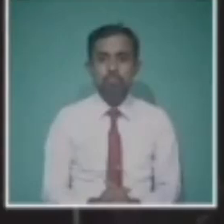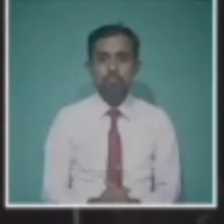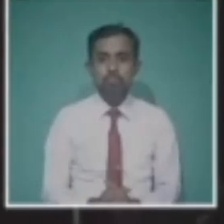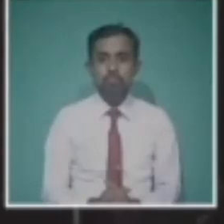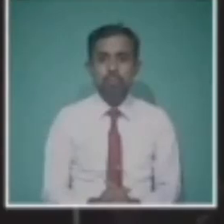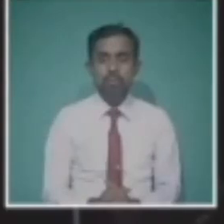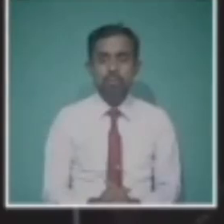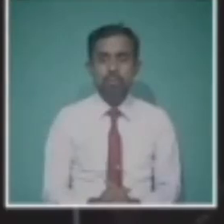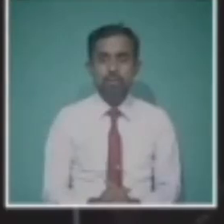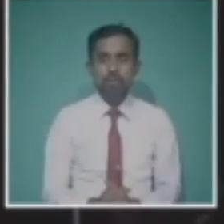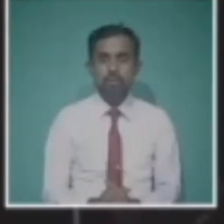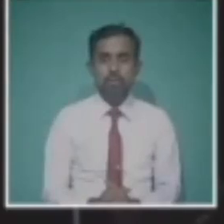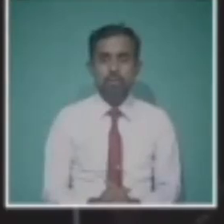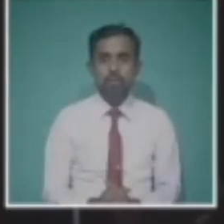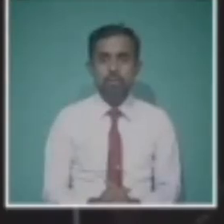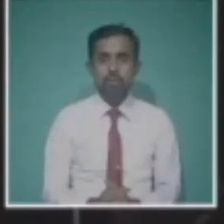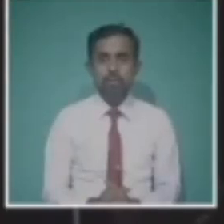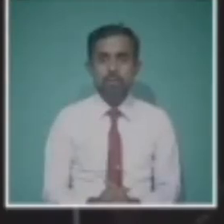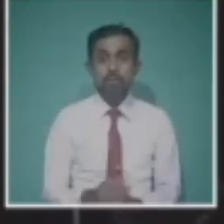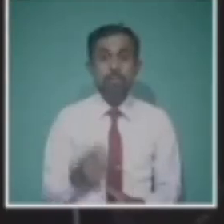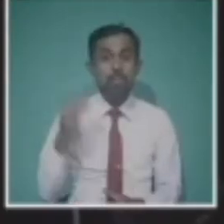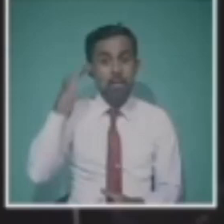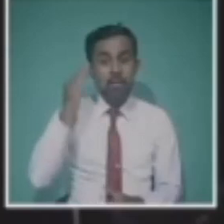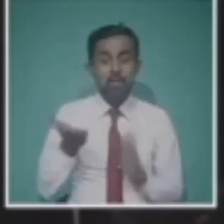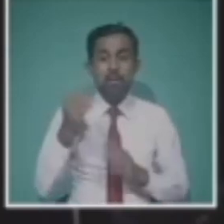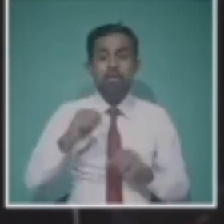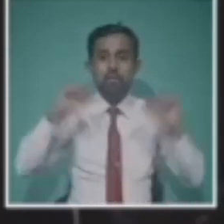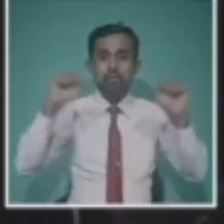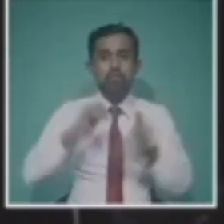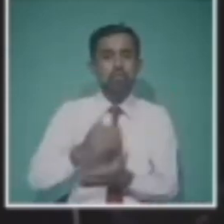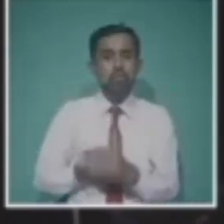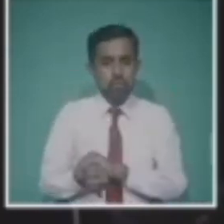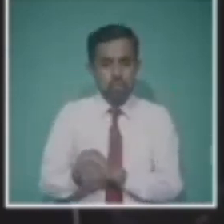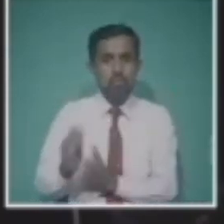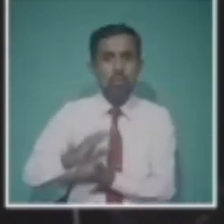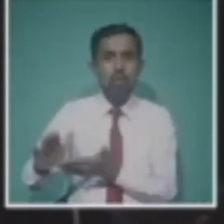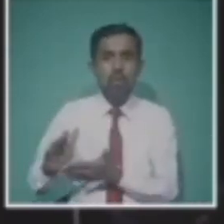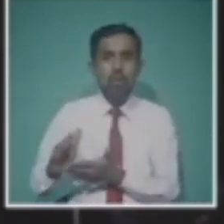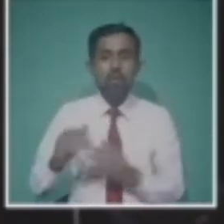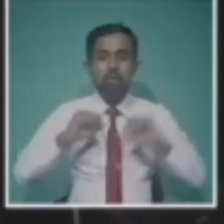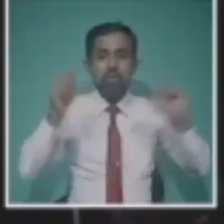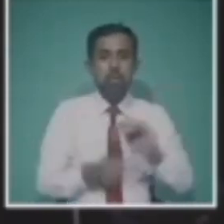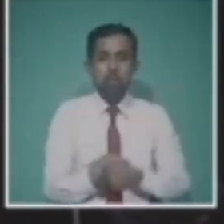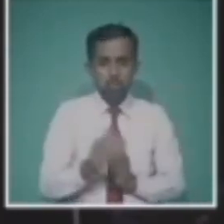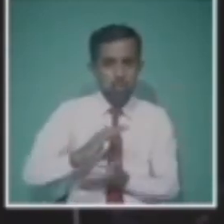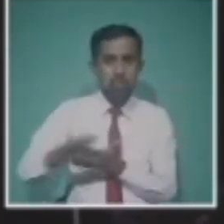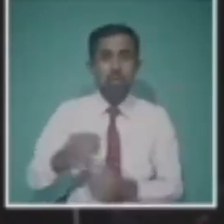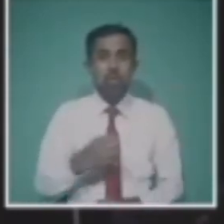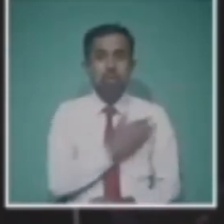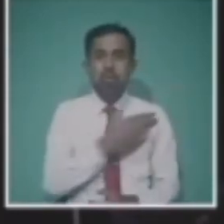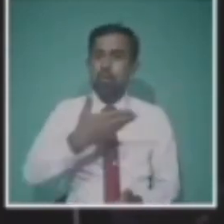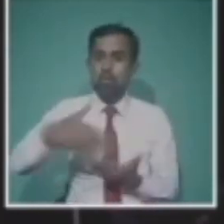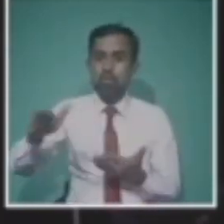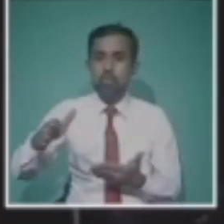දැන් එයානු මට පේනවා එතුමියනේ කියලා අර අරගලියට උංගා සපෝට් කරේ. අරගලියට සපෝට් කරා, ගෝඨාභය